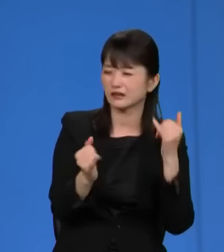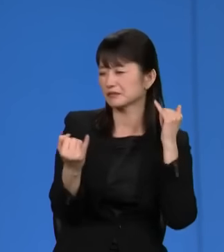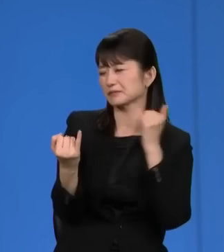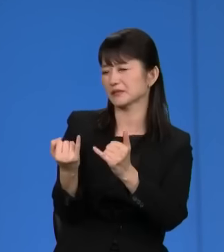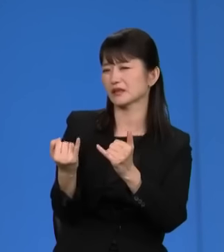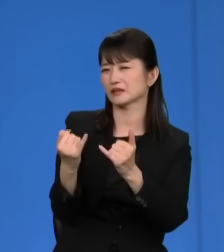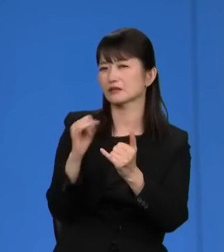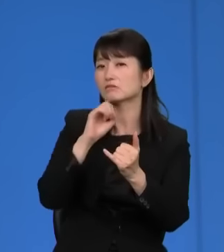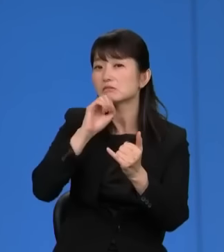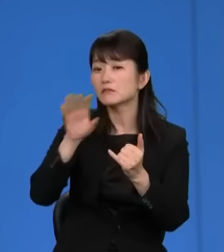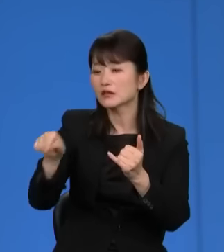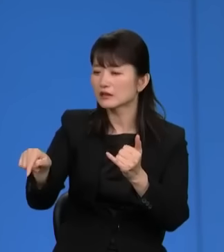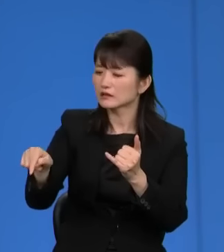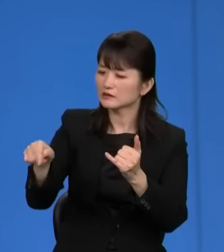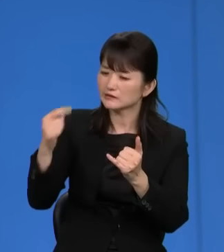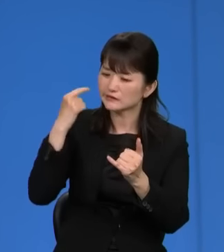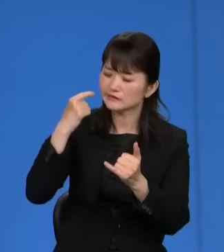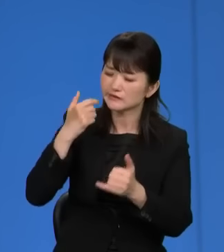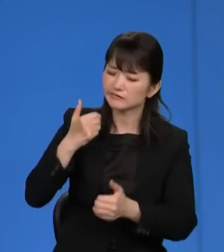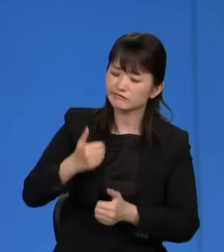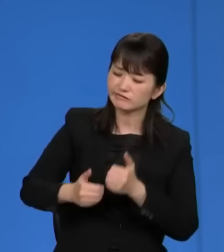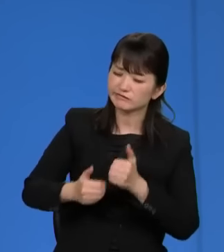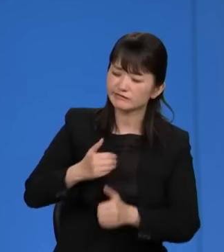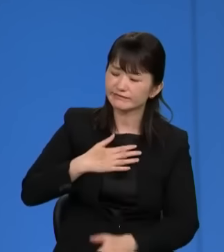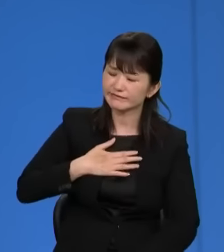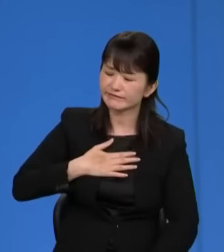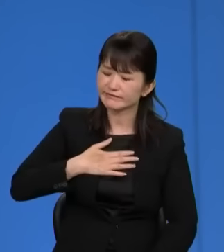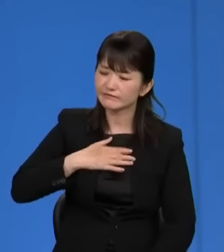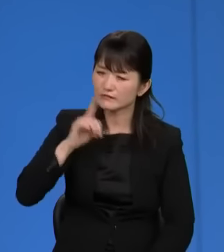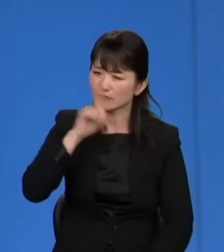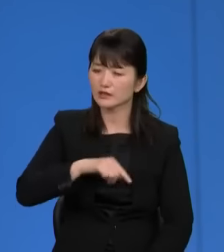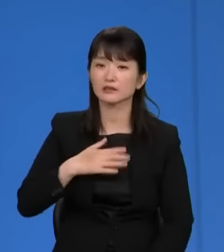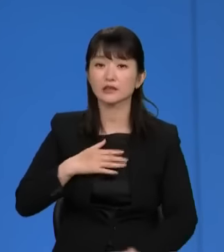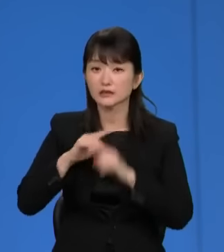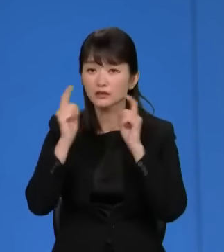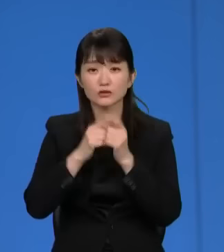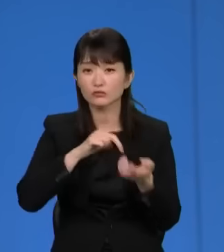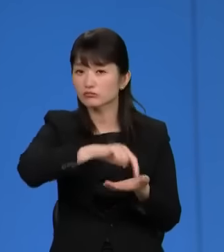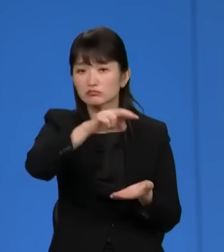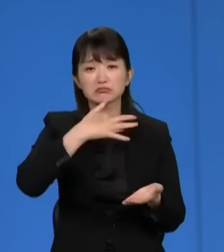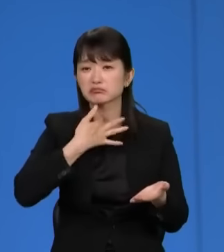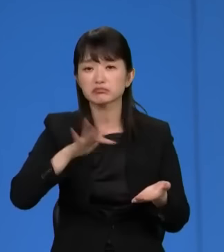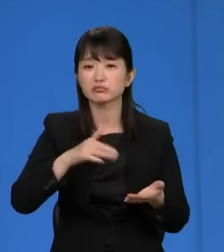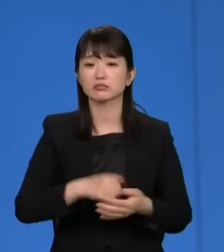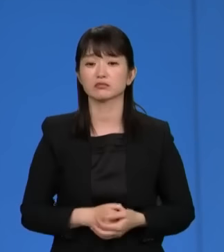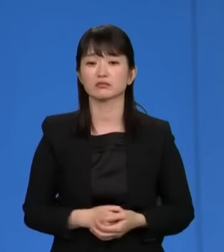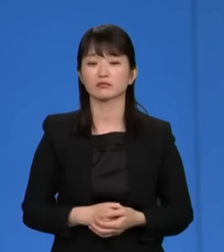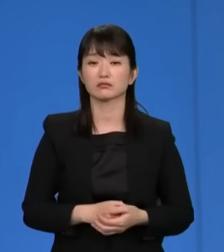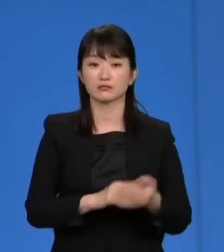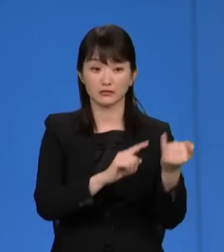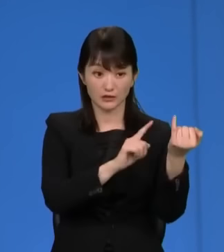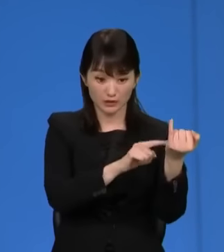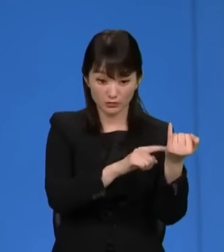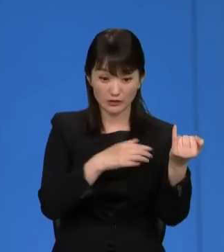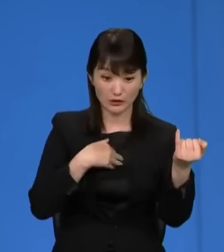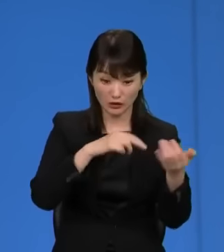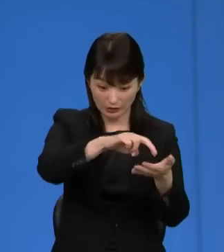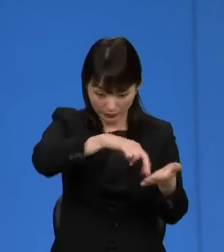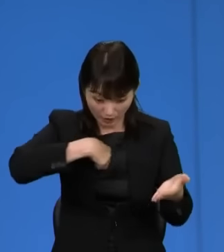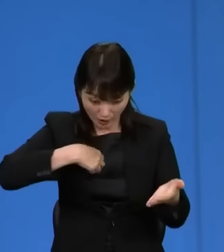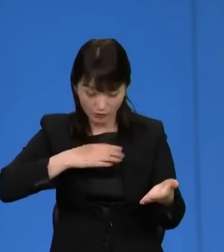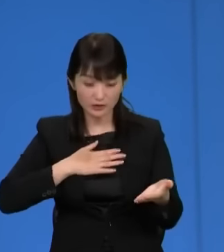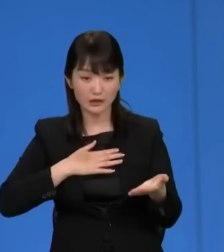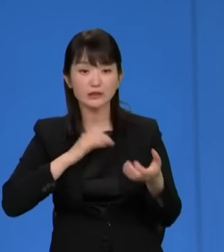것처럼 말씀을 하시는 것도 저는 좀 이상했습니다 전 개인적으로 문자를 드리지 않았습니다 그리고 그분께서 문자를 주셔서 거기에